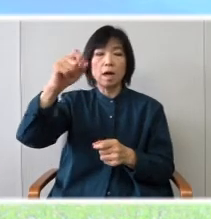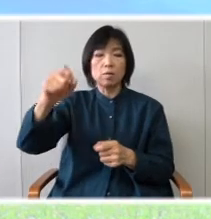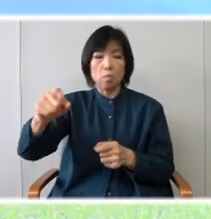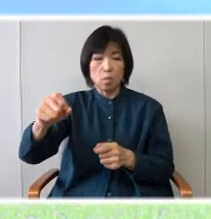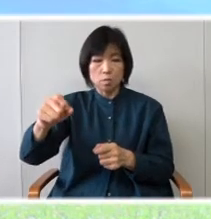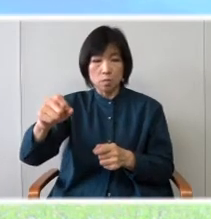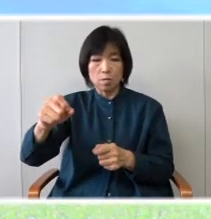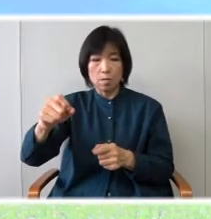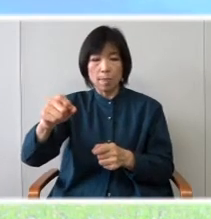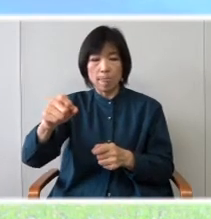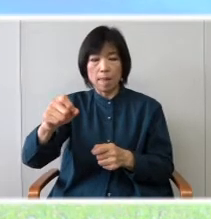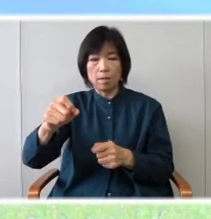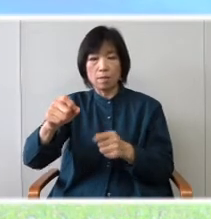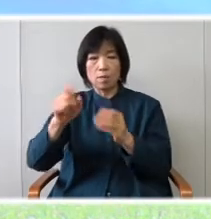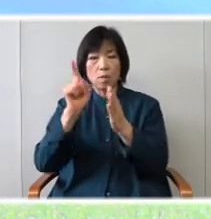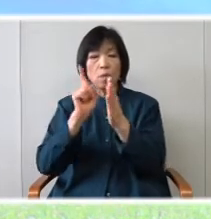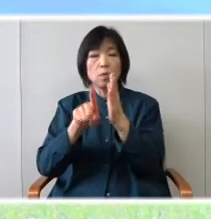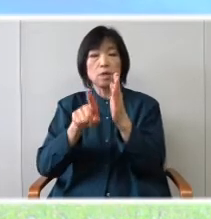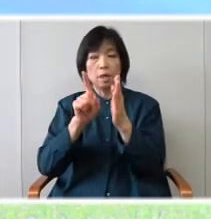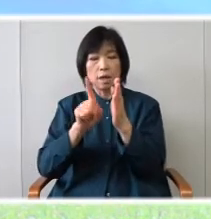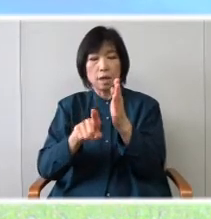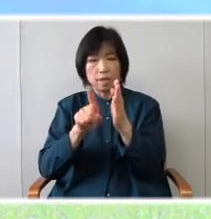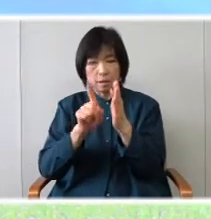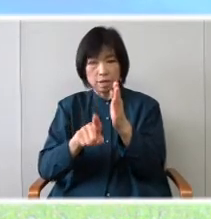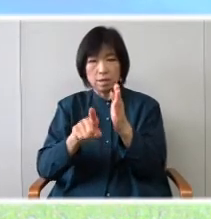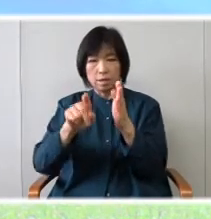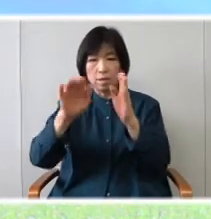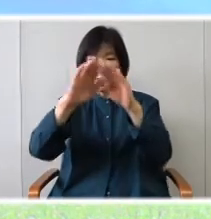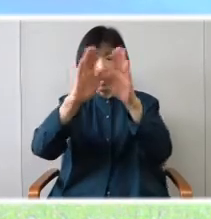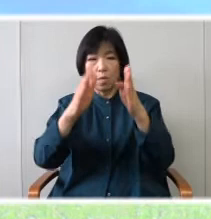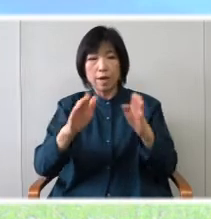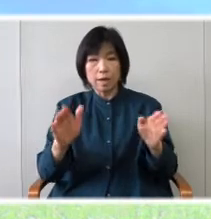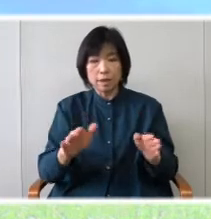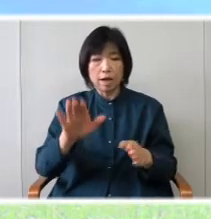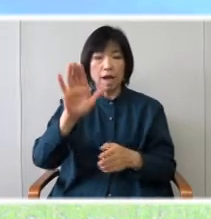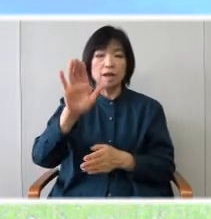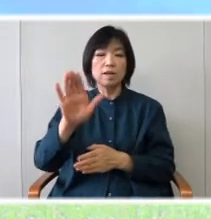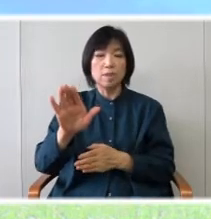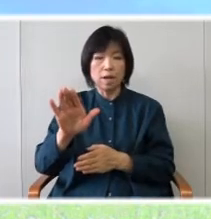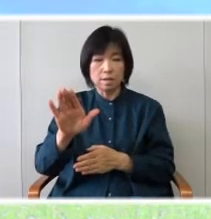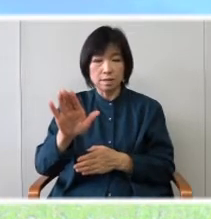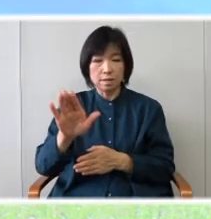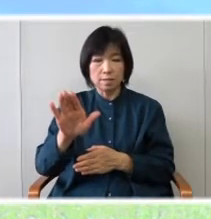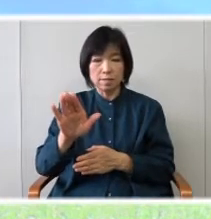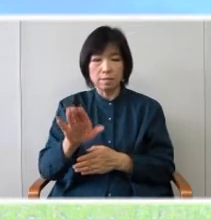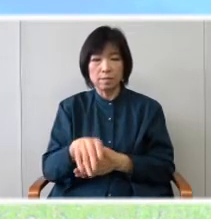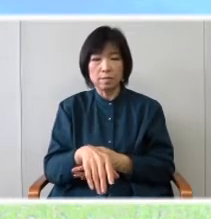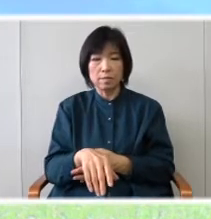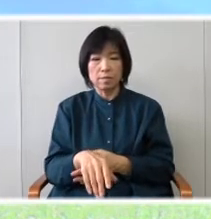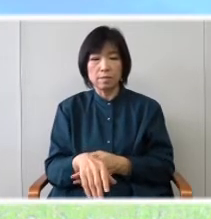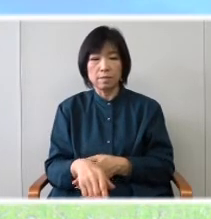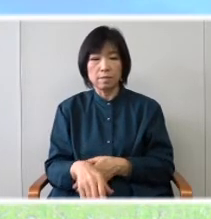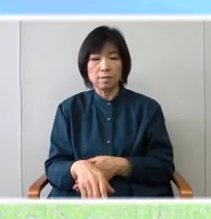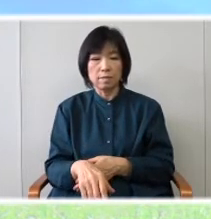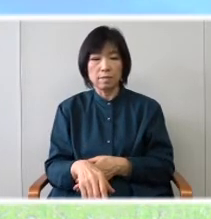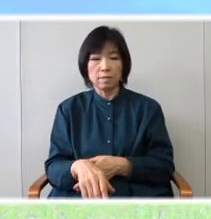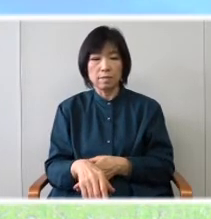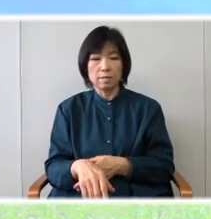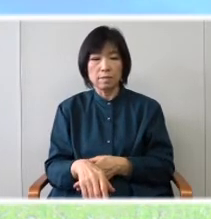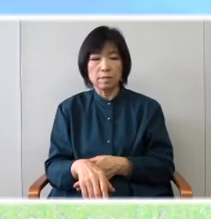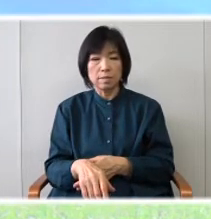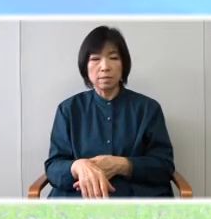まあ、無住のお寺なんですが、そこにお墓があります。排水か